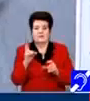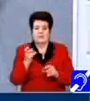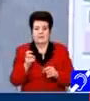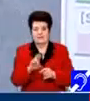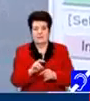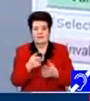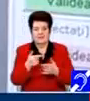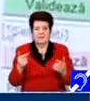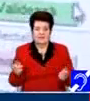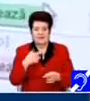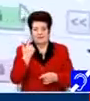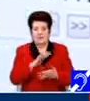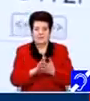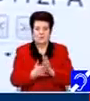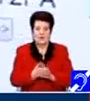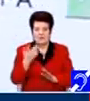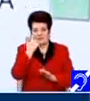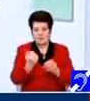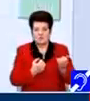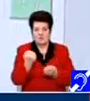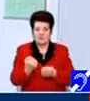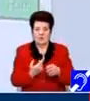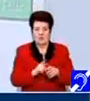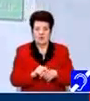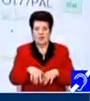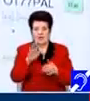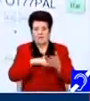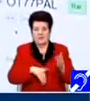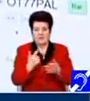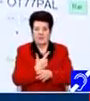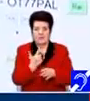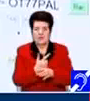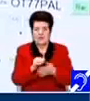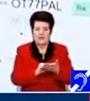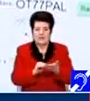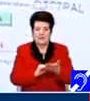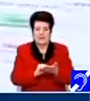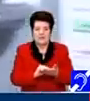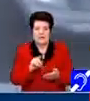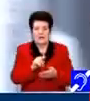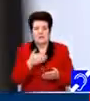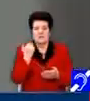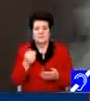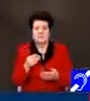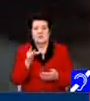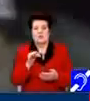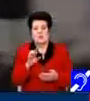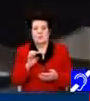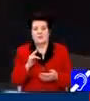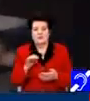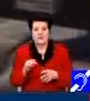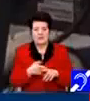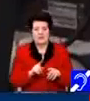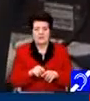interpretau în mod diferit situații reclamate de șoferi care primeau amenzi repetate în lipsa rovinietei. Legea intră în vigoare la